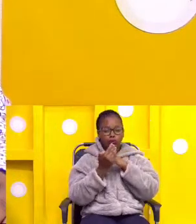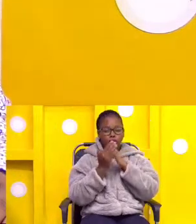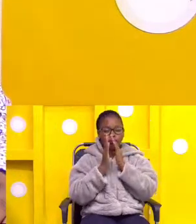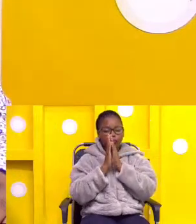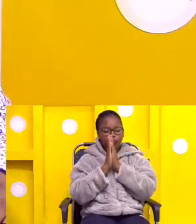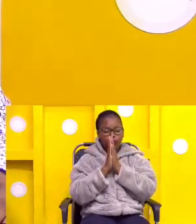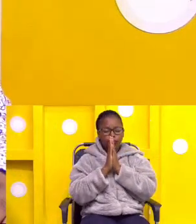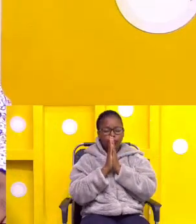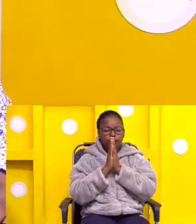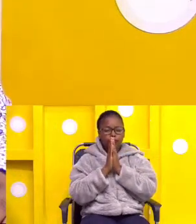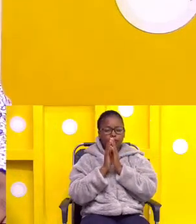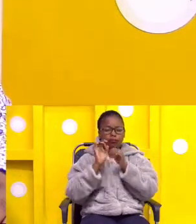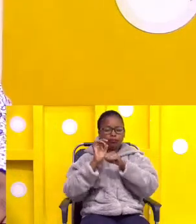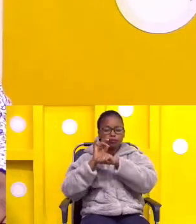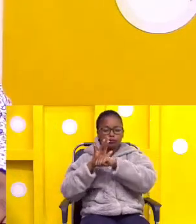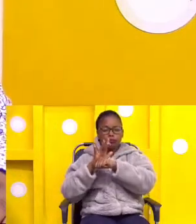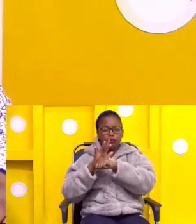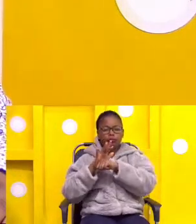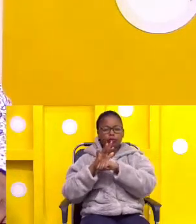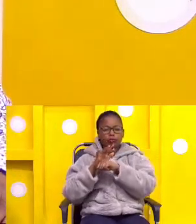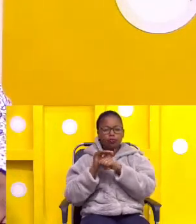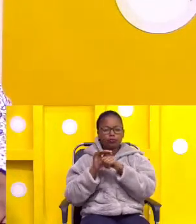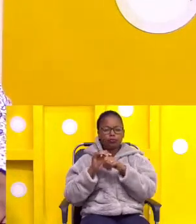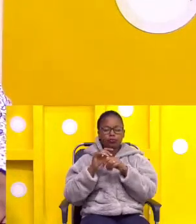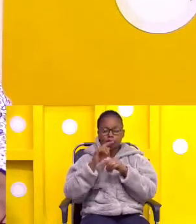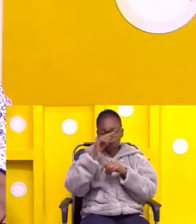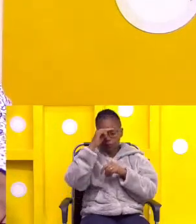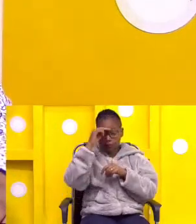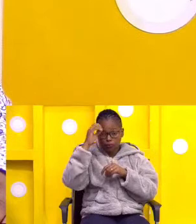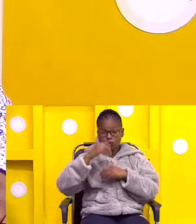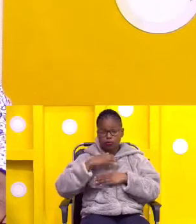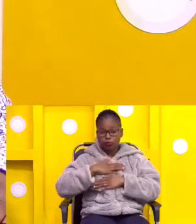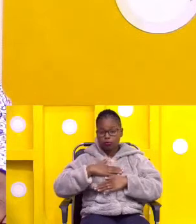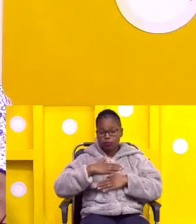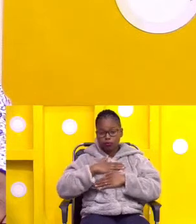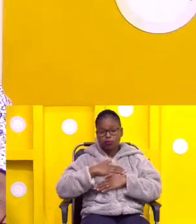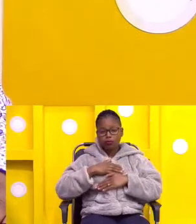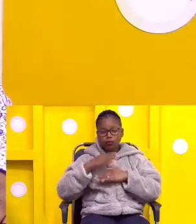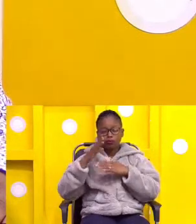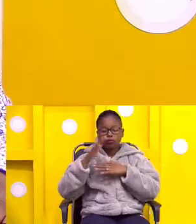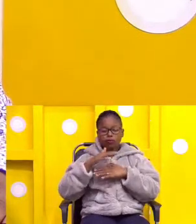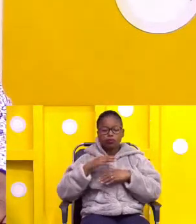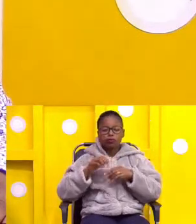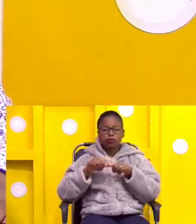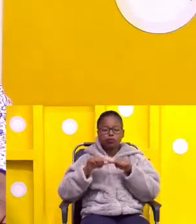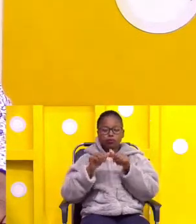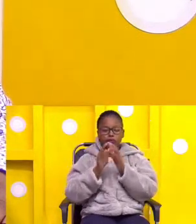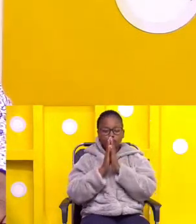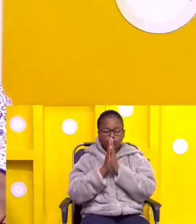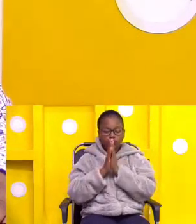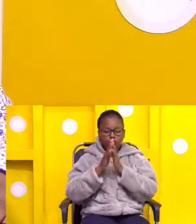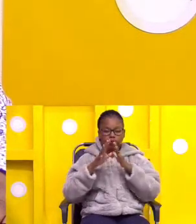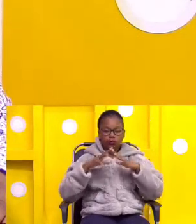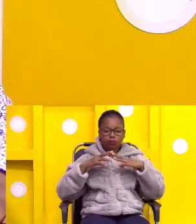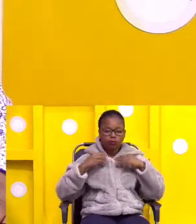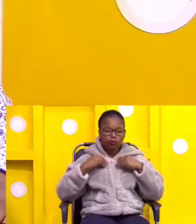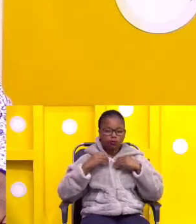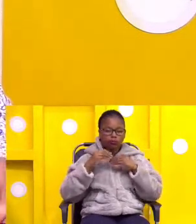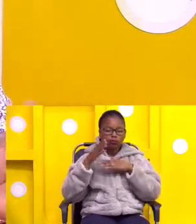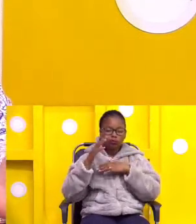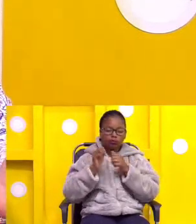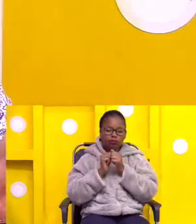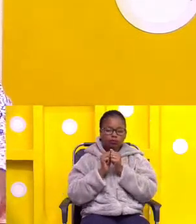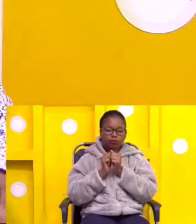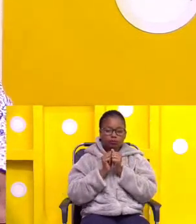sana, mũgokĩra tene nĩgetha tũthaithe Ngai, tũhoe Ngai na twĩtĩkie Ngai hamwe. Na tondũ